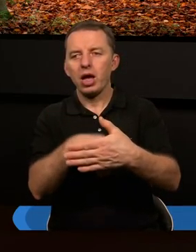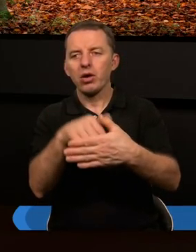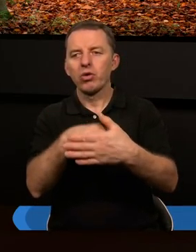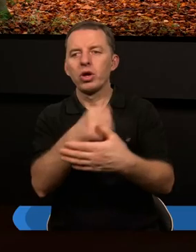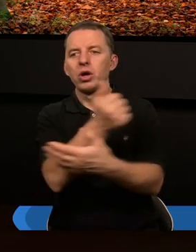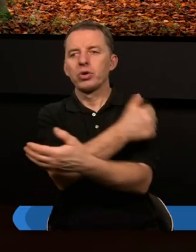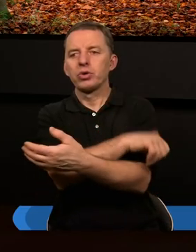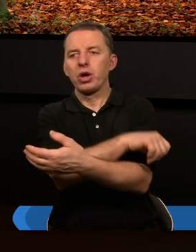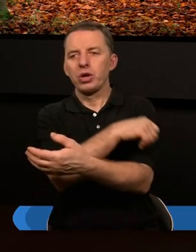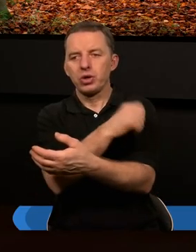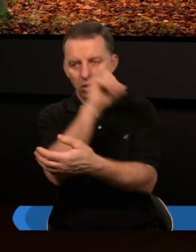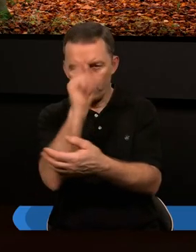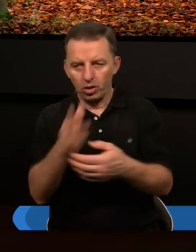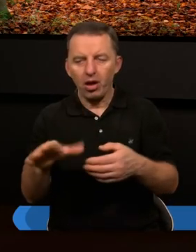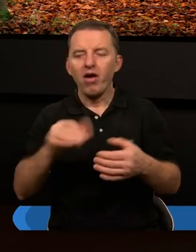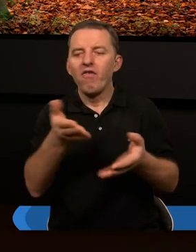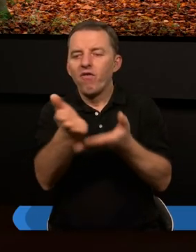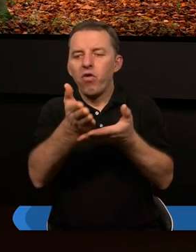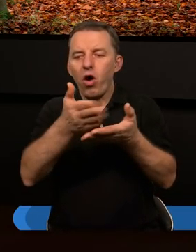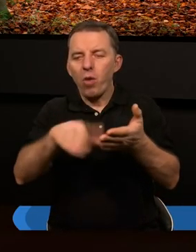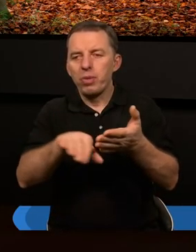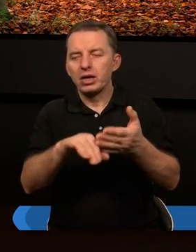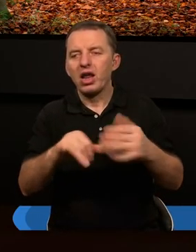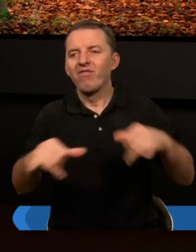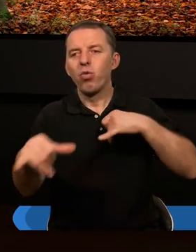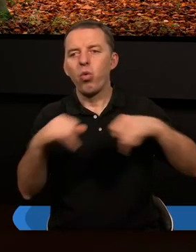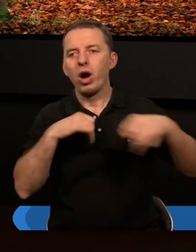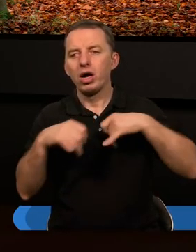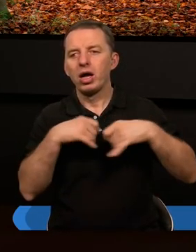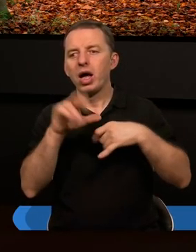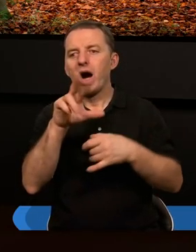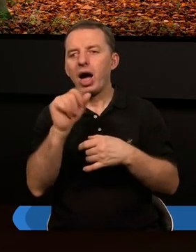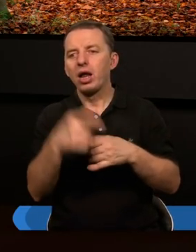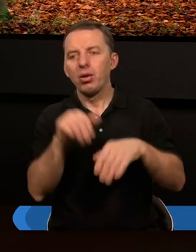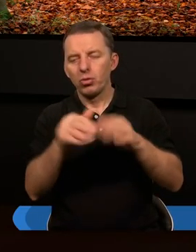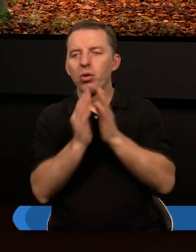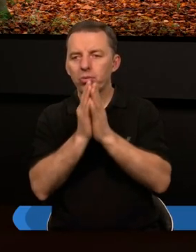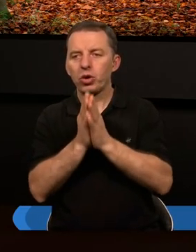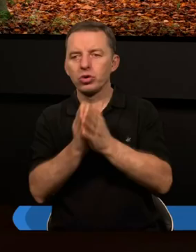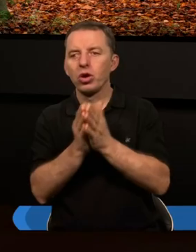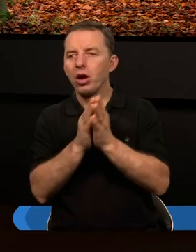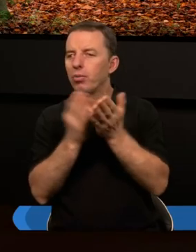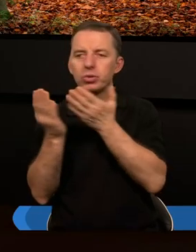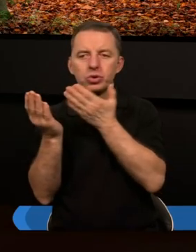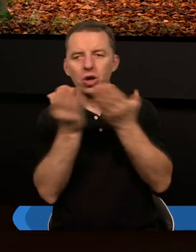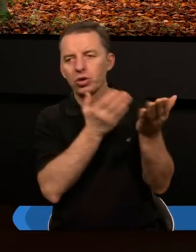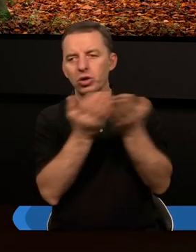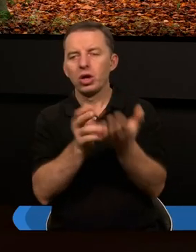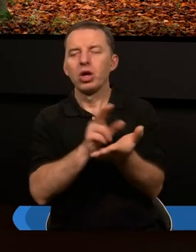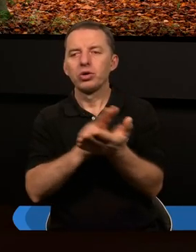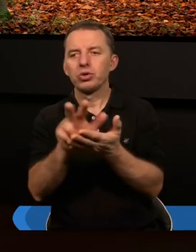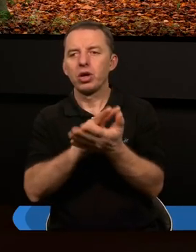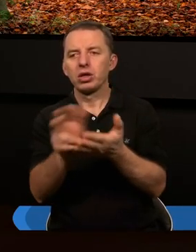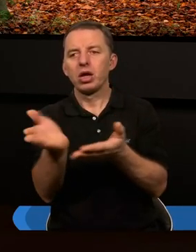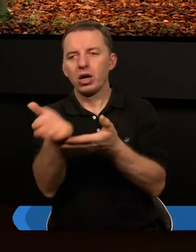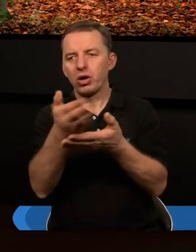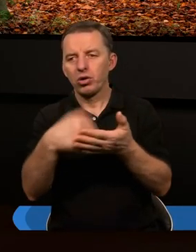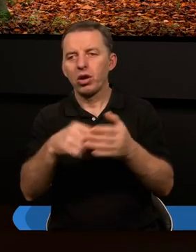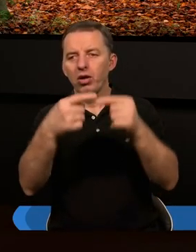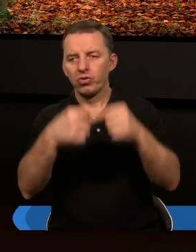zachowania chrześcijanina wobec władzy. Może Halinko, jakbym mogła cię poprosić o przeczytanie z trzynastego